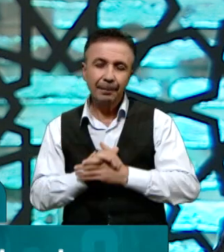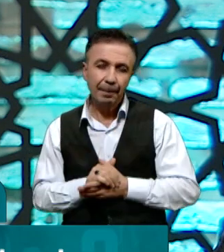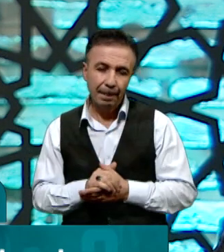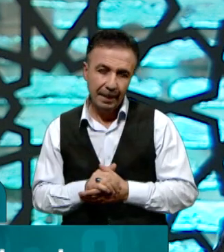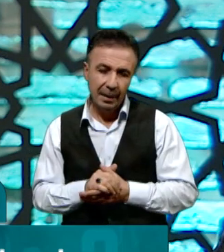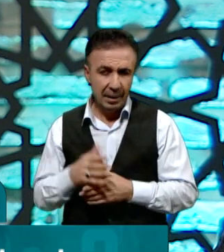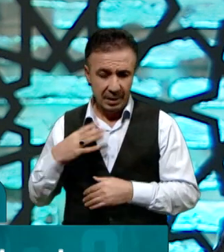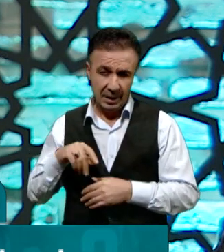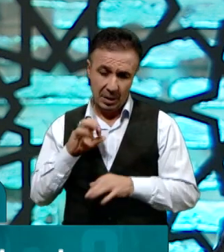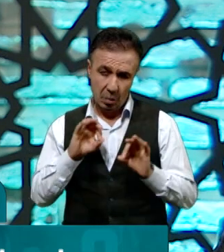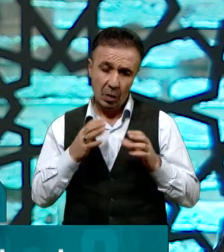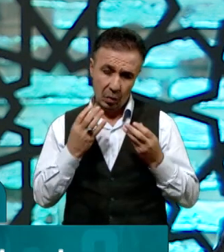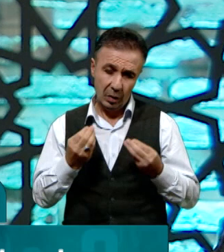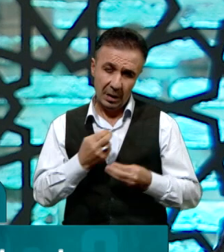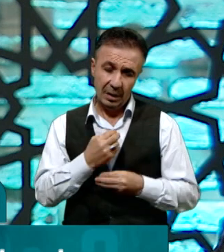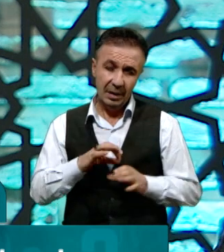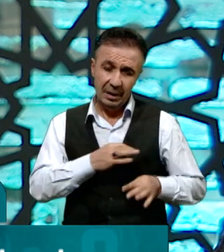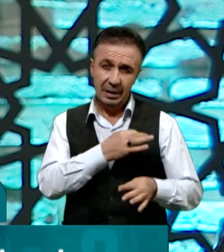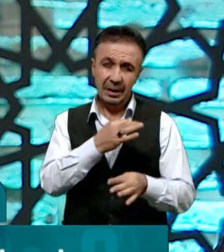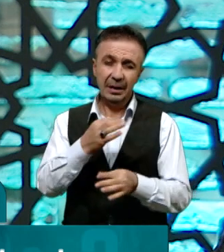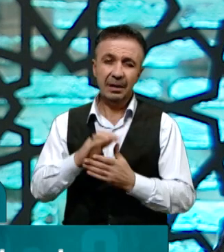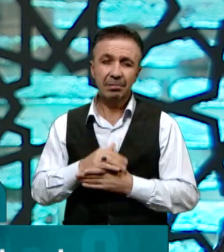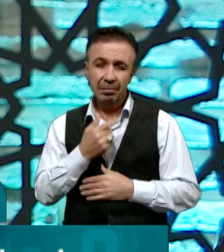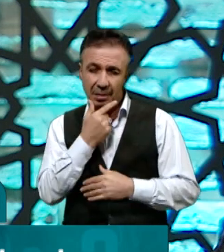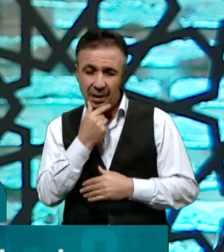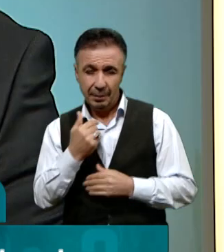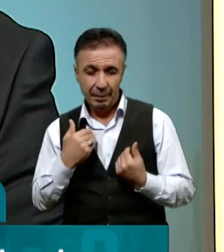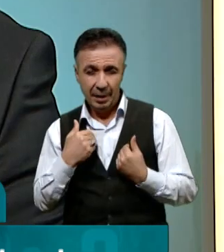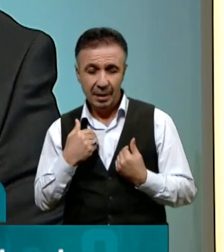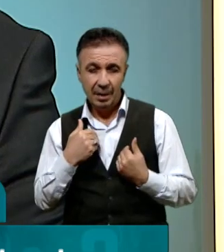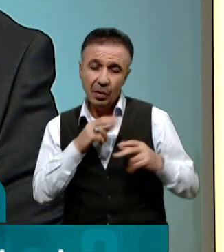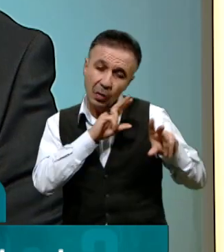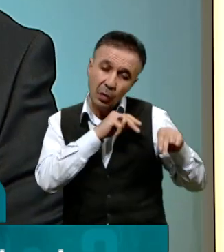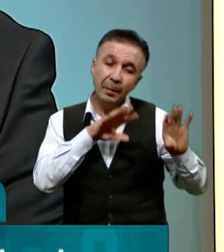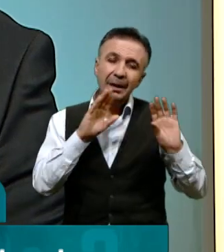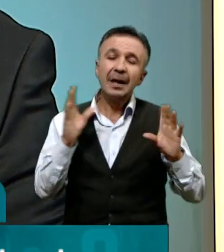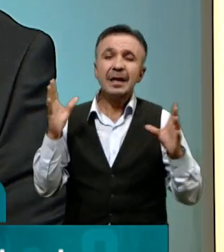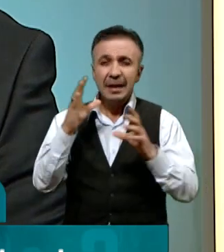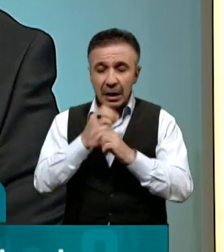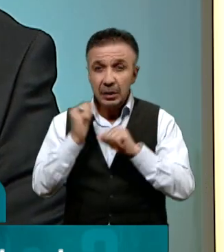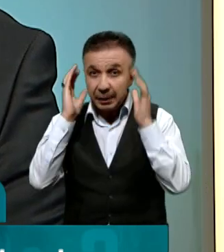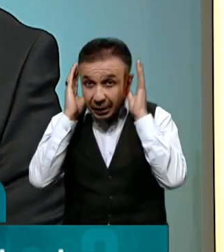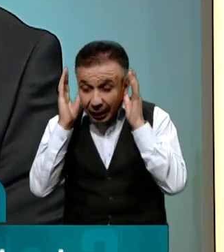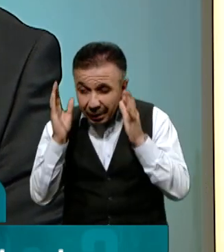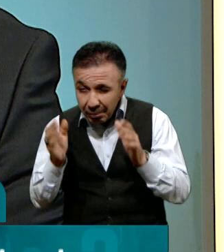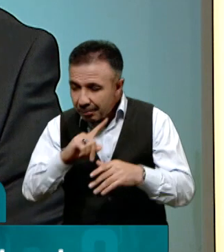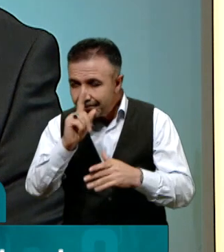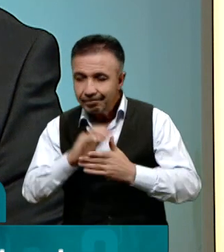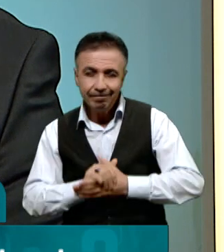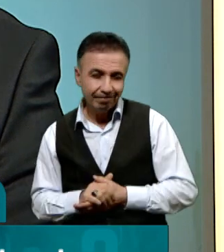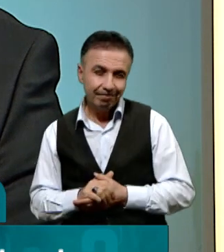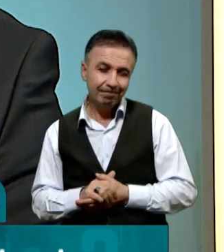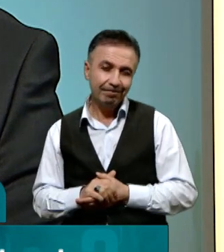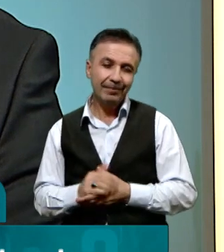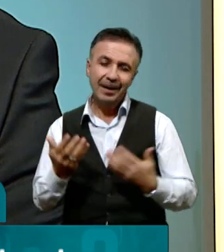böyle olunca insanlar ne yapıyor? Bu sefer acaba ben uyumadan teheccüd namazı kılabilir miyim? Diyorlar. Bir de insanlar biliyorsunuz